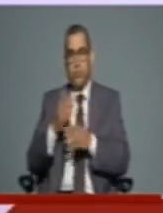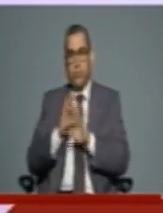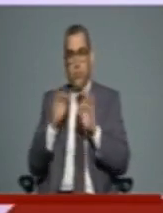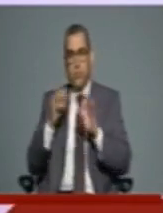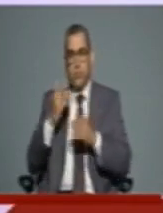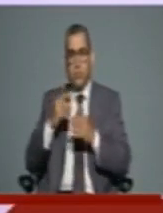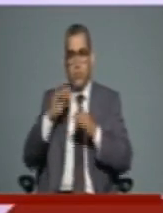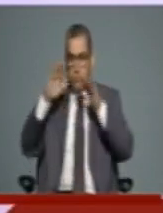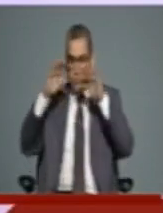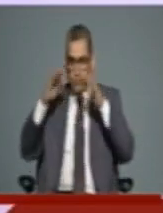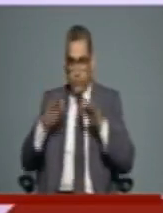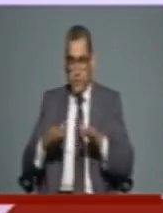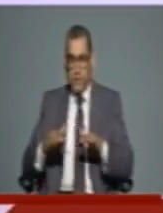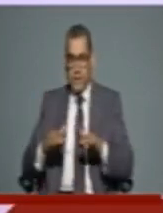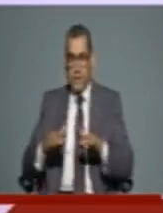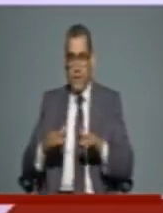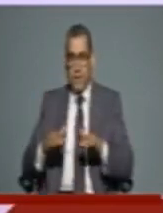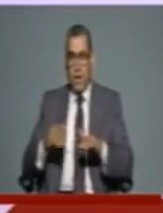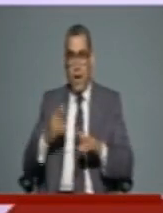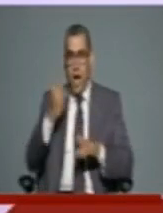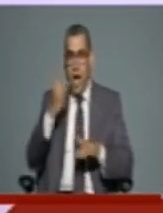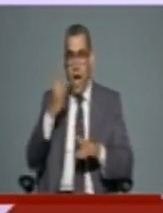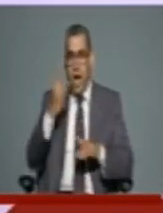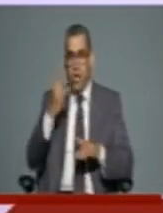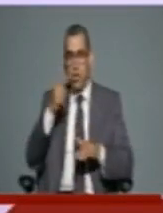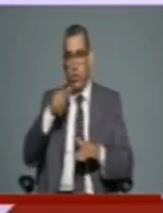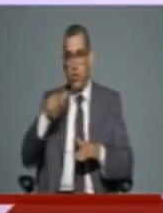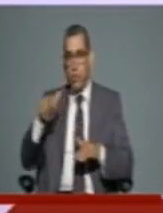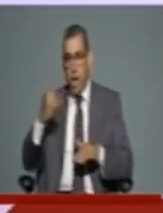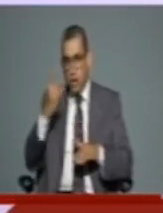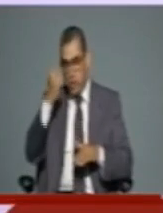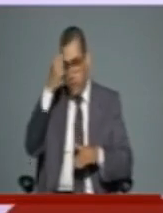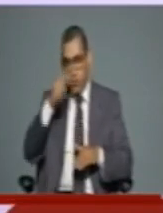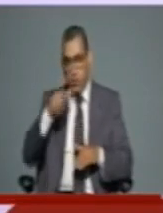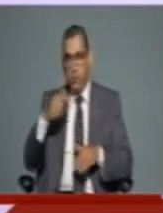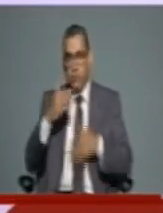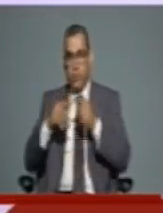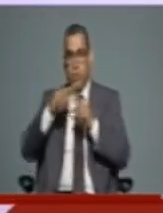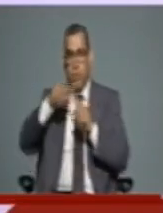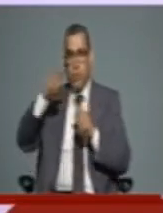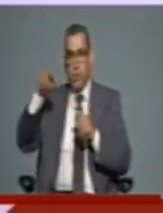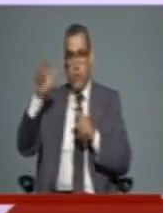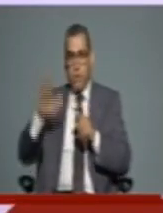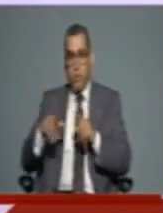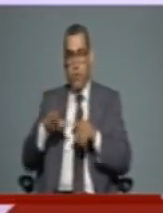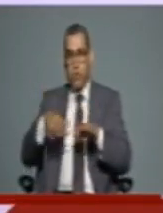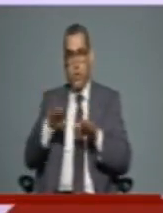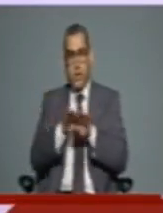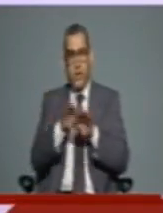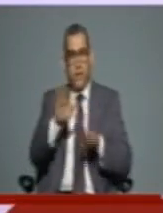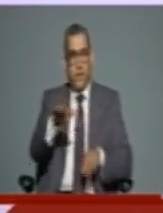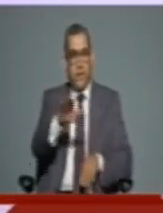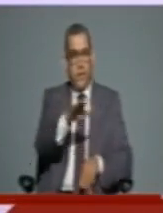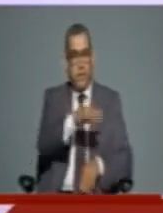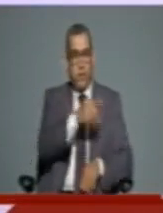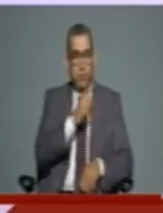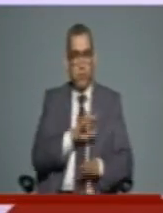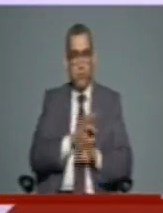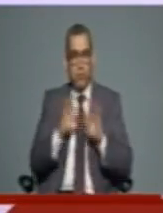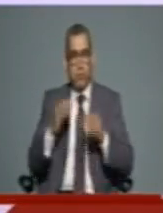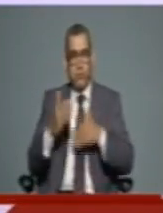والنهارده بقى ب 10,600 وبنزل في البورصه موجود في السوق قمح. وكذلك تم حدث في